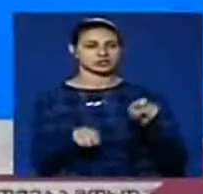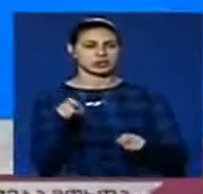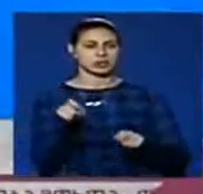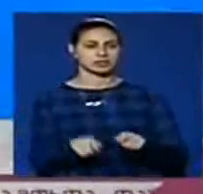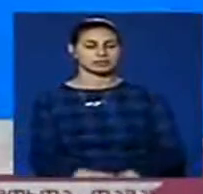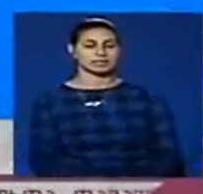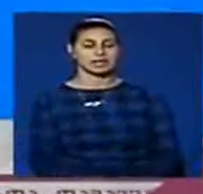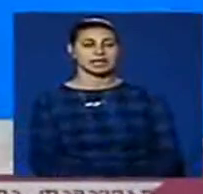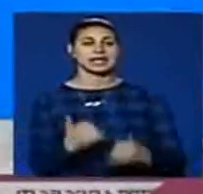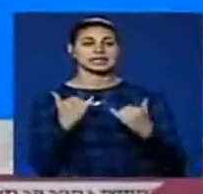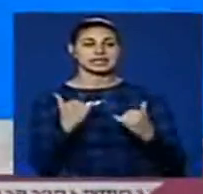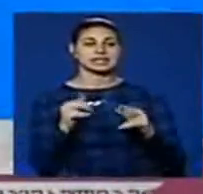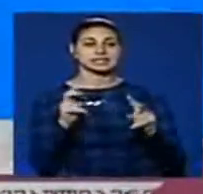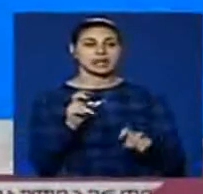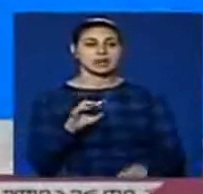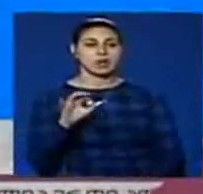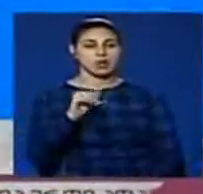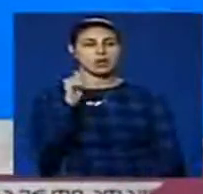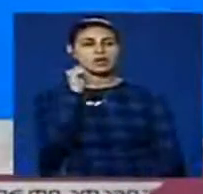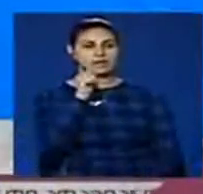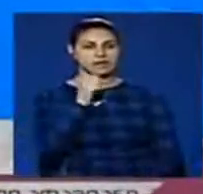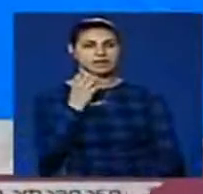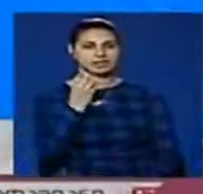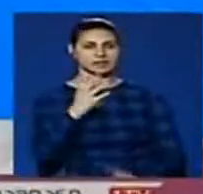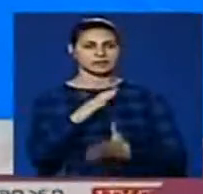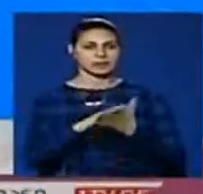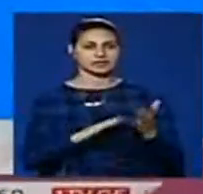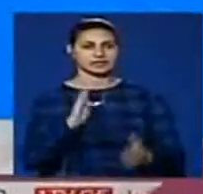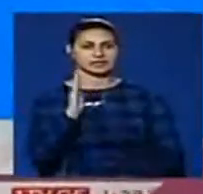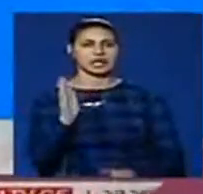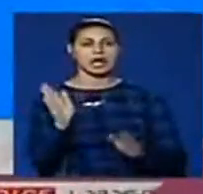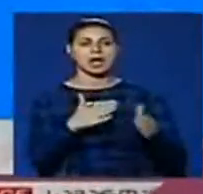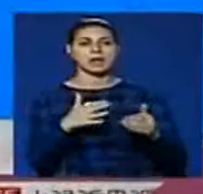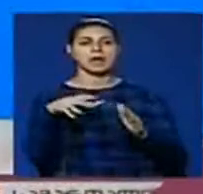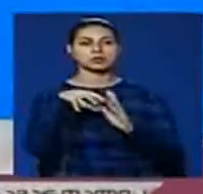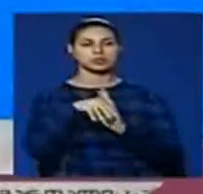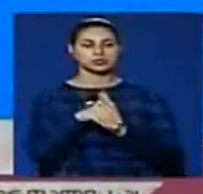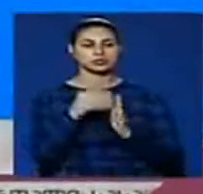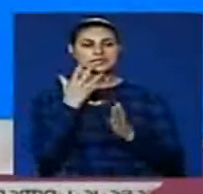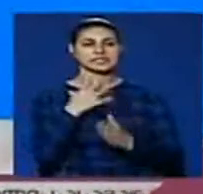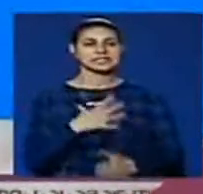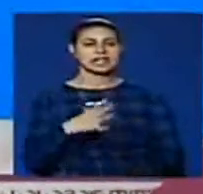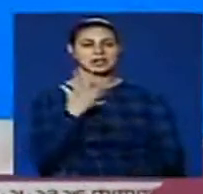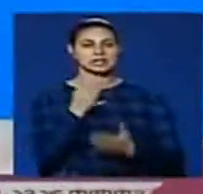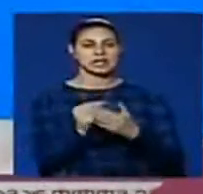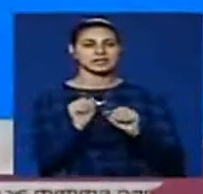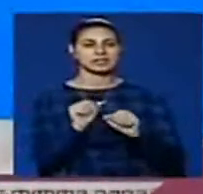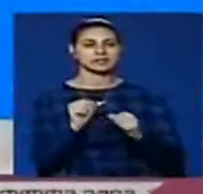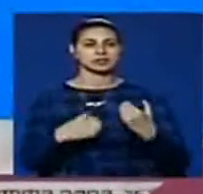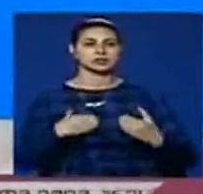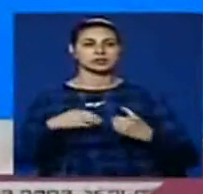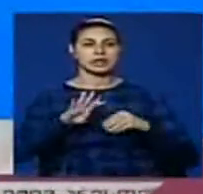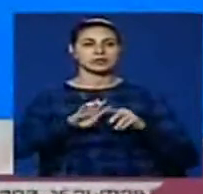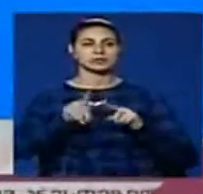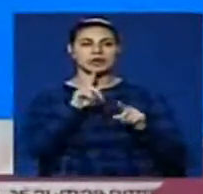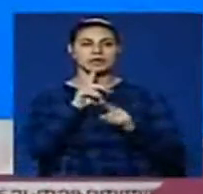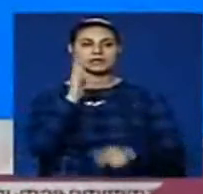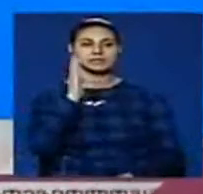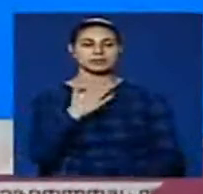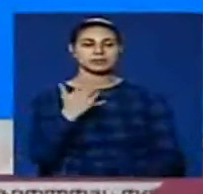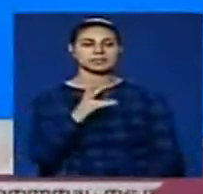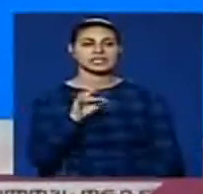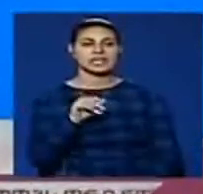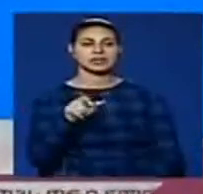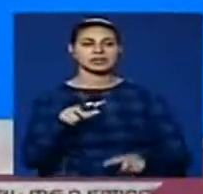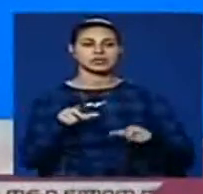დღეს განხილულ თემებზე მსჯელობა ხვალაც უნდა გაგრძელდეს. ბათუმში საქართველოს თავდაცვის და უსაფრთხოების კონფერენცია იგეგმება, რომელსაც ნატოს